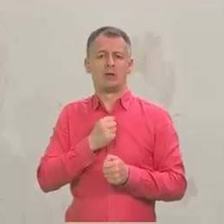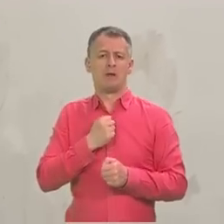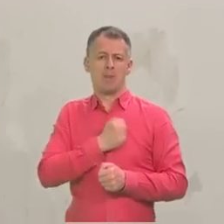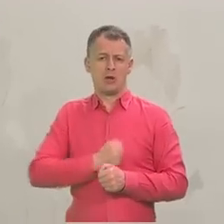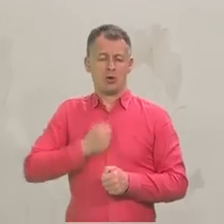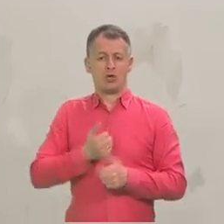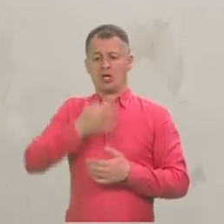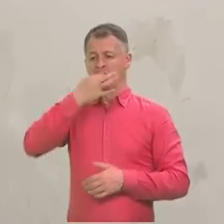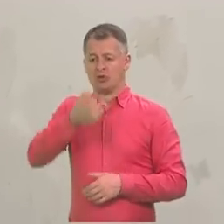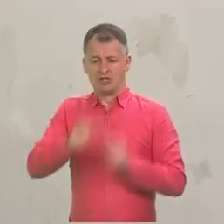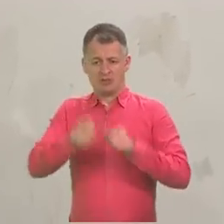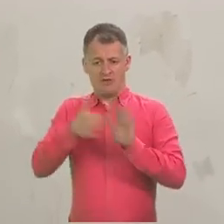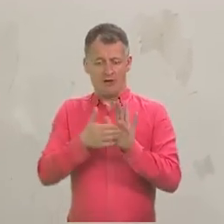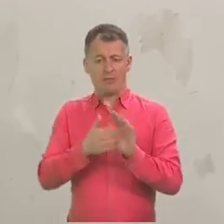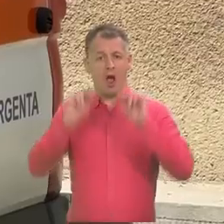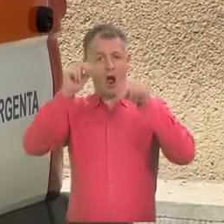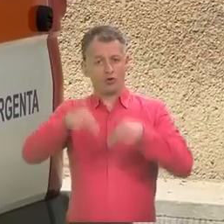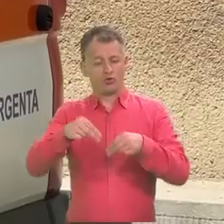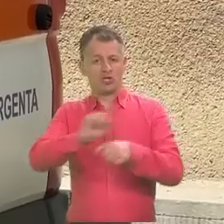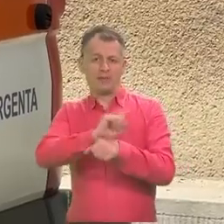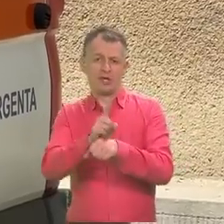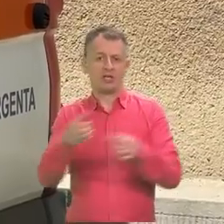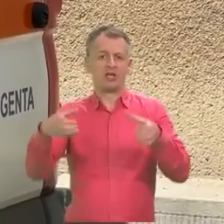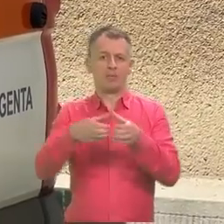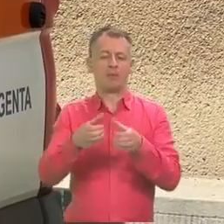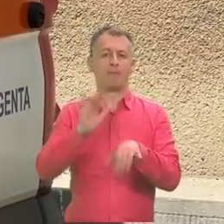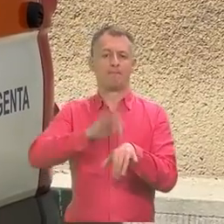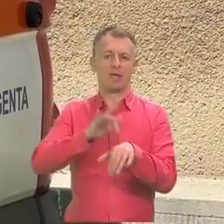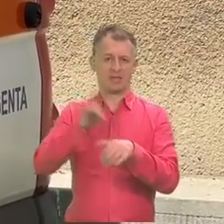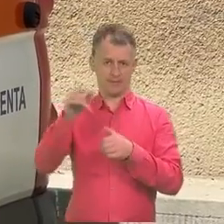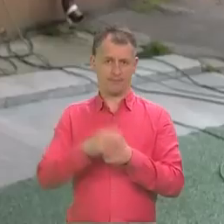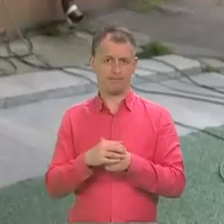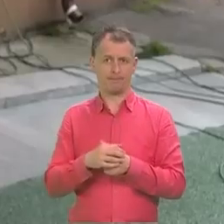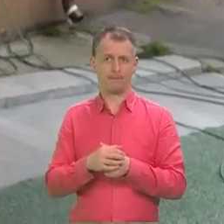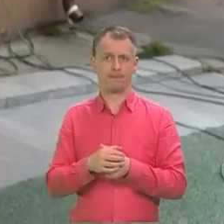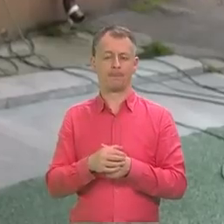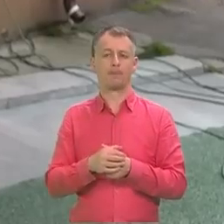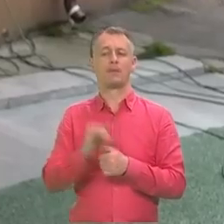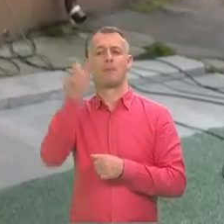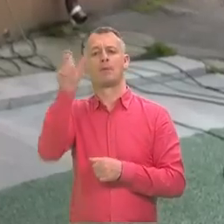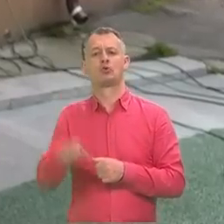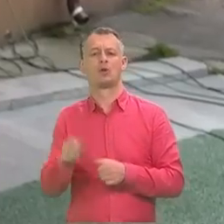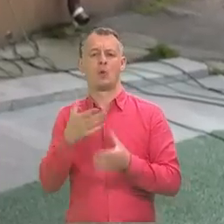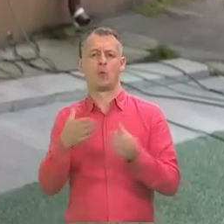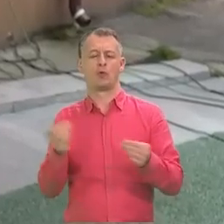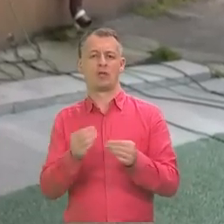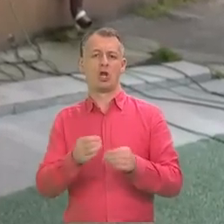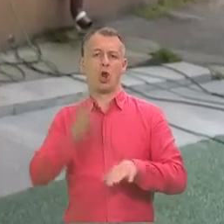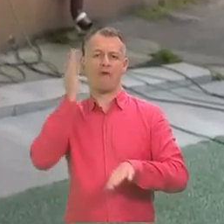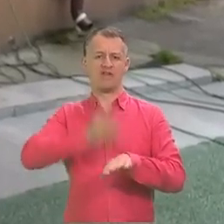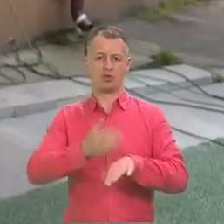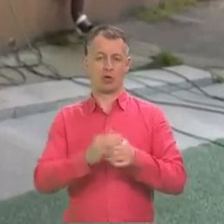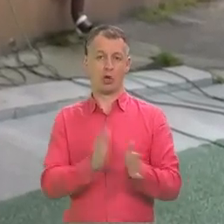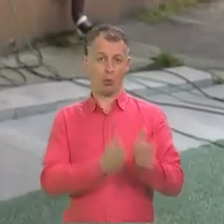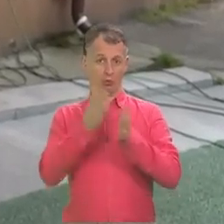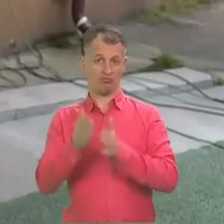comisă. La fața locului a ajuns de urgență un echipaj medical. Victima unei agresiuni cu multiple leziuni,